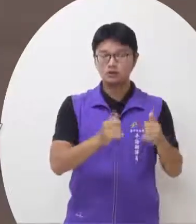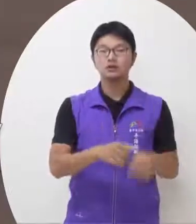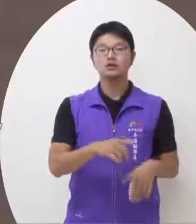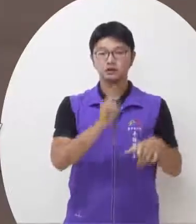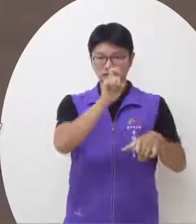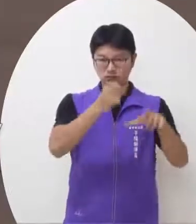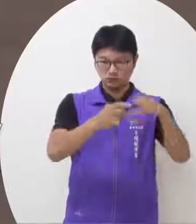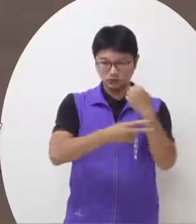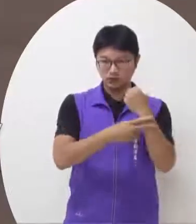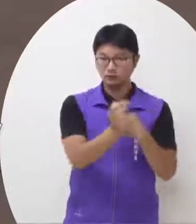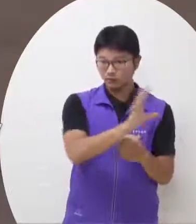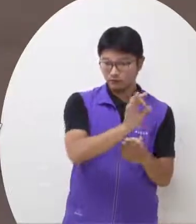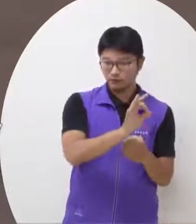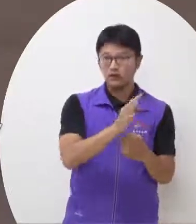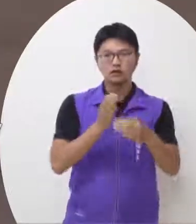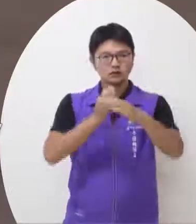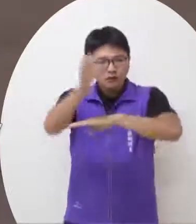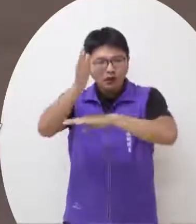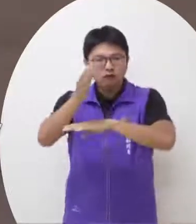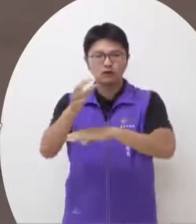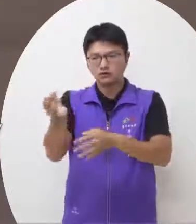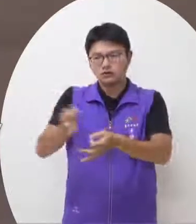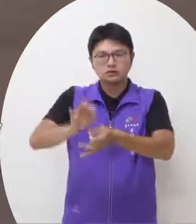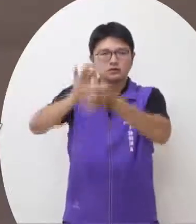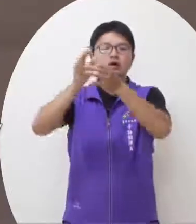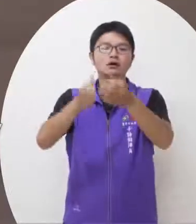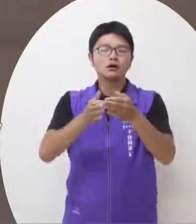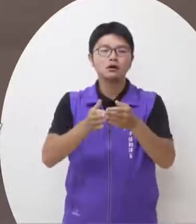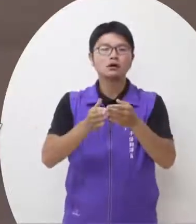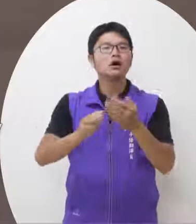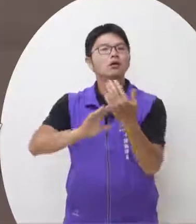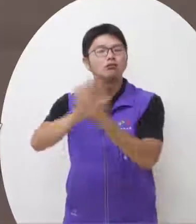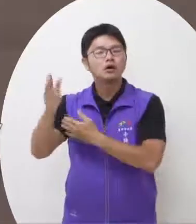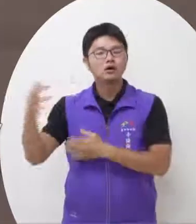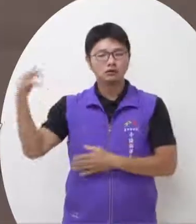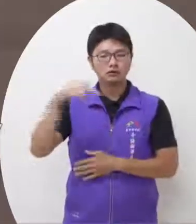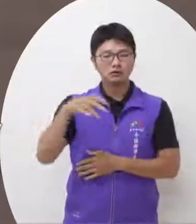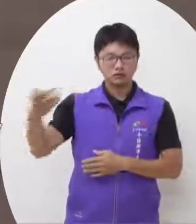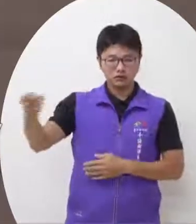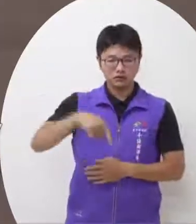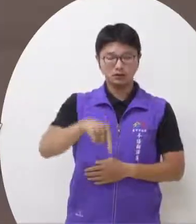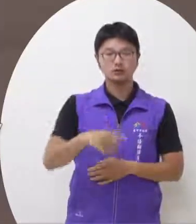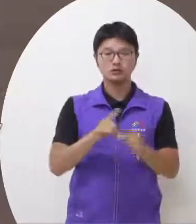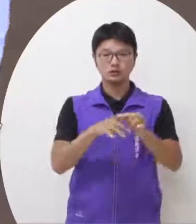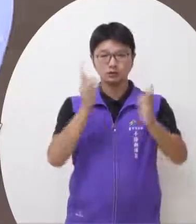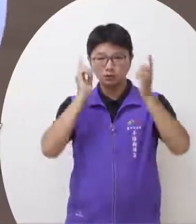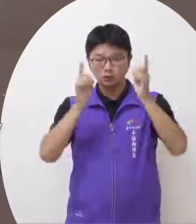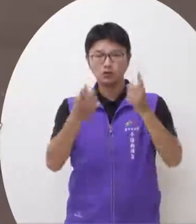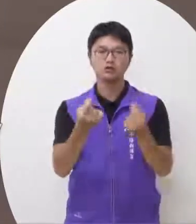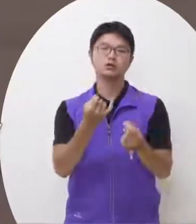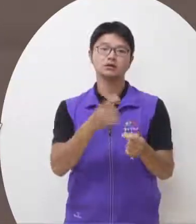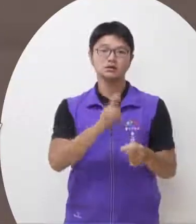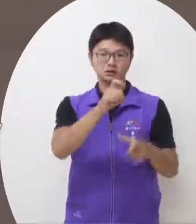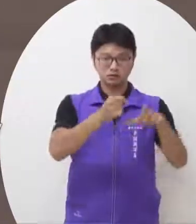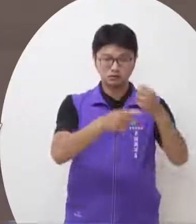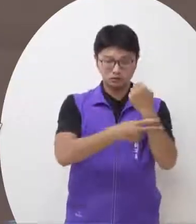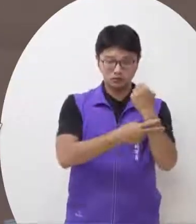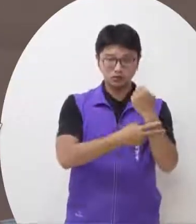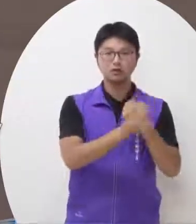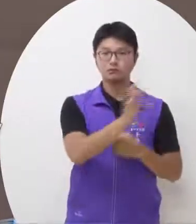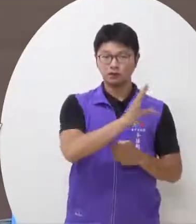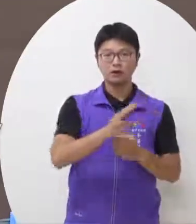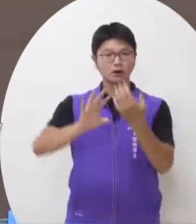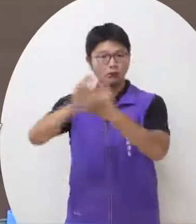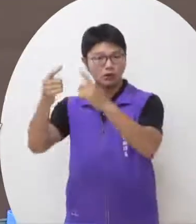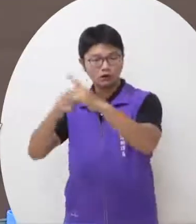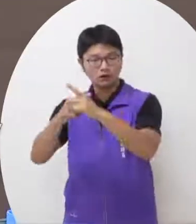骑，是不是？但是全世界不是跟台湾，台中嘛同款。咱坐十公里免钱，外国人其